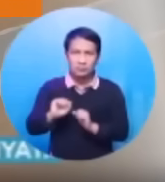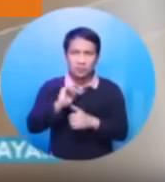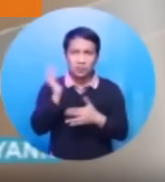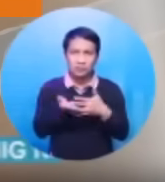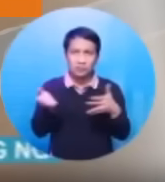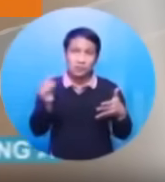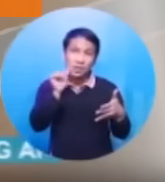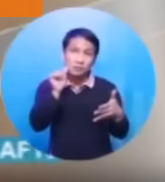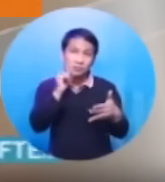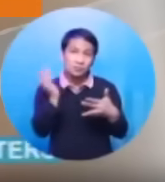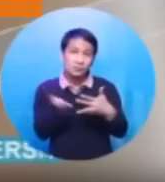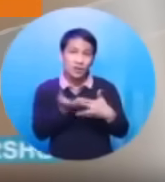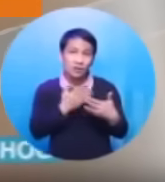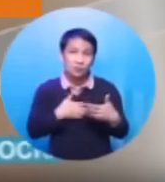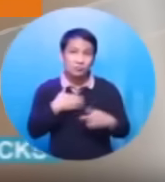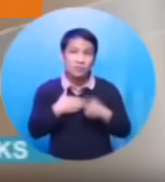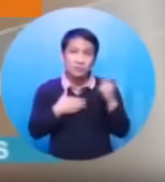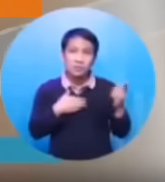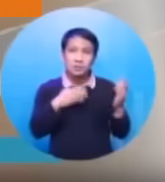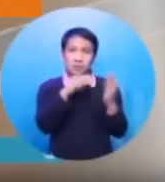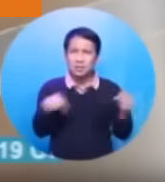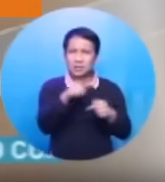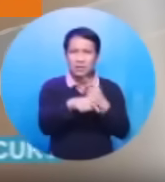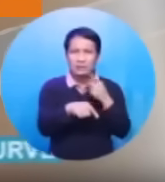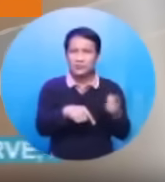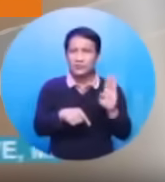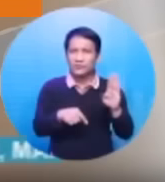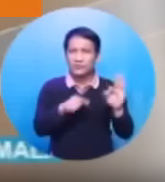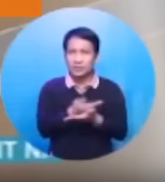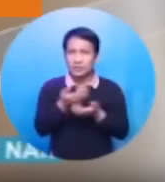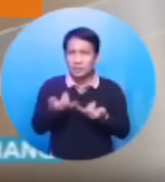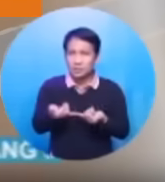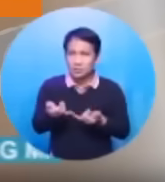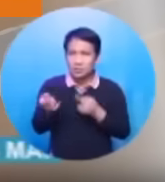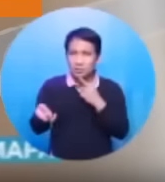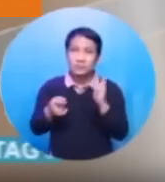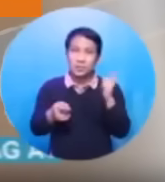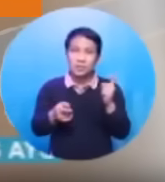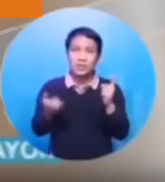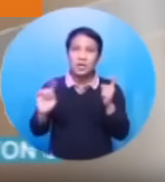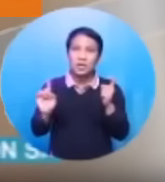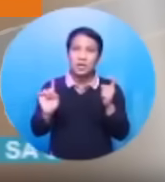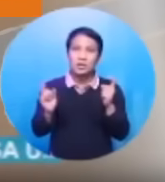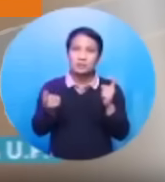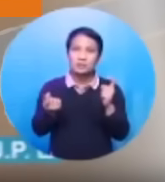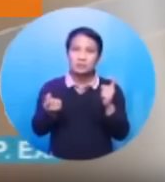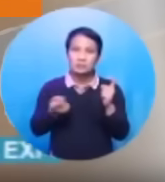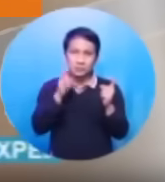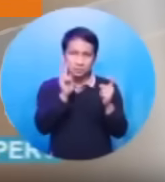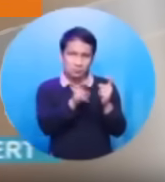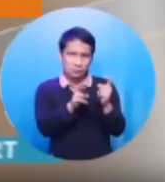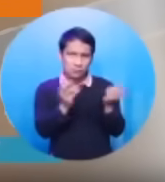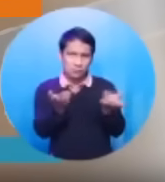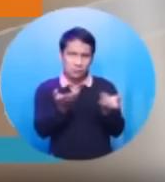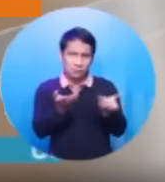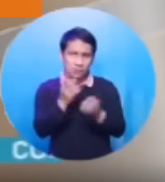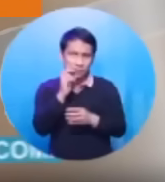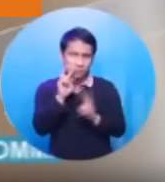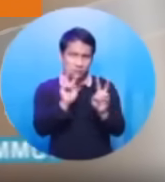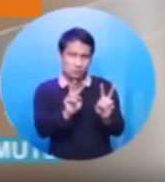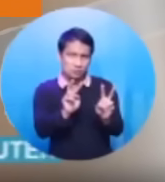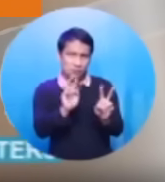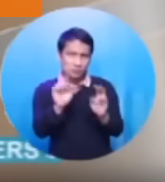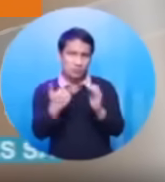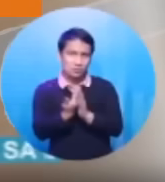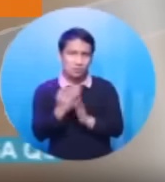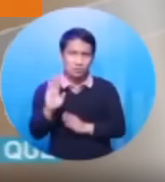ni Angelica laban dito sa boyfriend ngayon nung kanyang ex? Yes, sir. Ang nakikita ko po kasi sa aking pag-monitor dito,